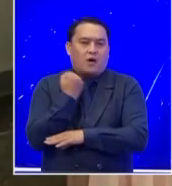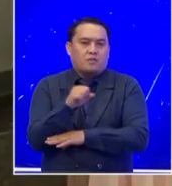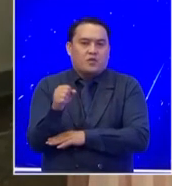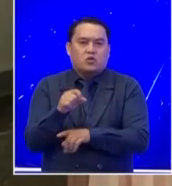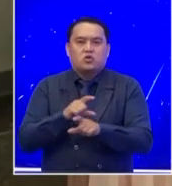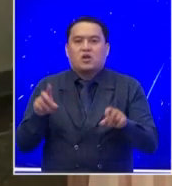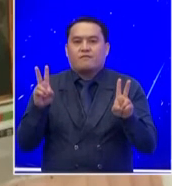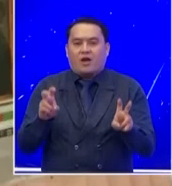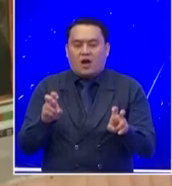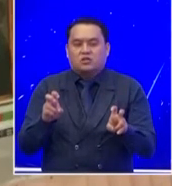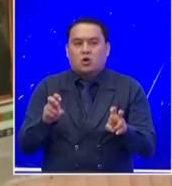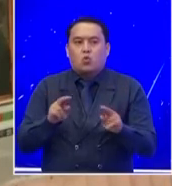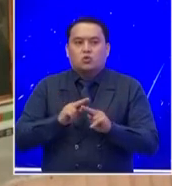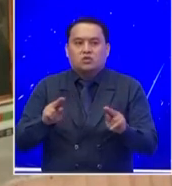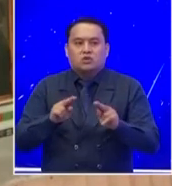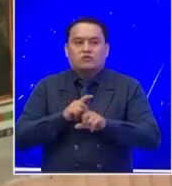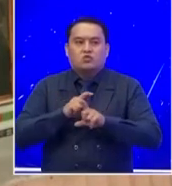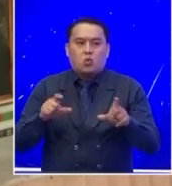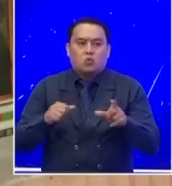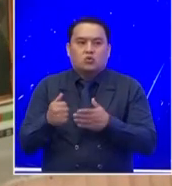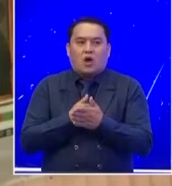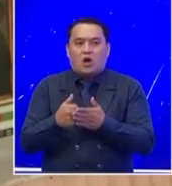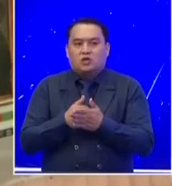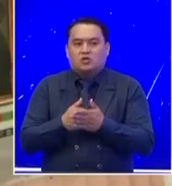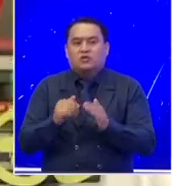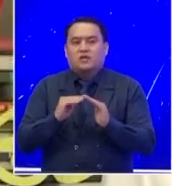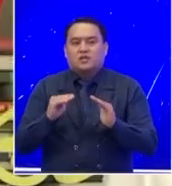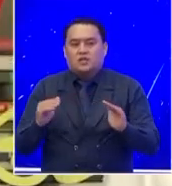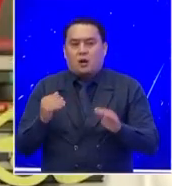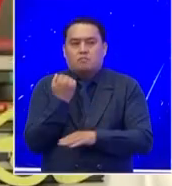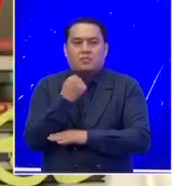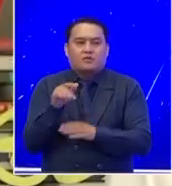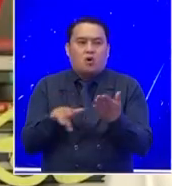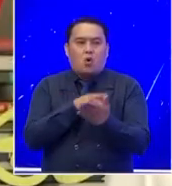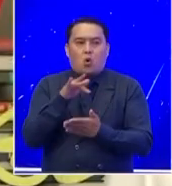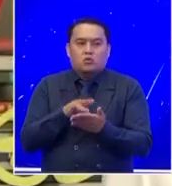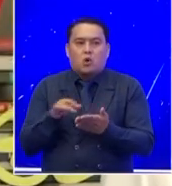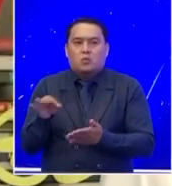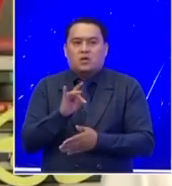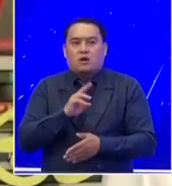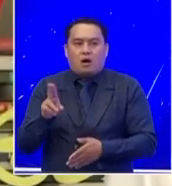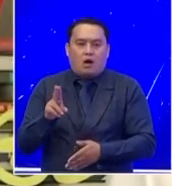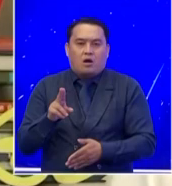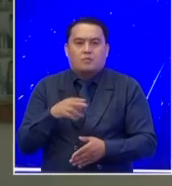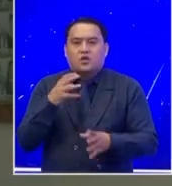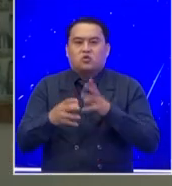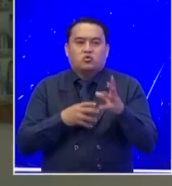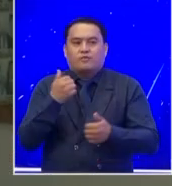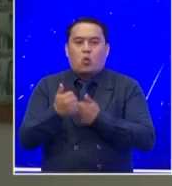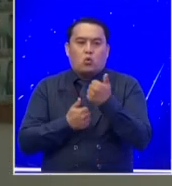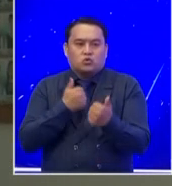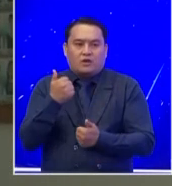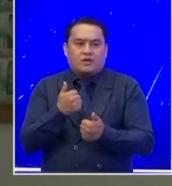девиз. Нынешний статус учебного заведения – достижение ее учеников, призеров городских, областных, республиканских и международных